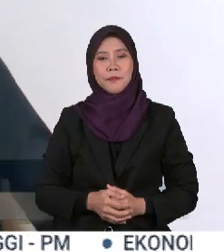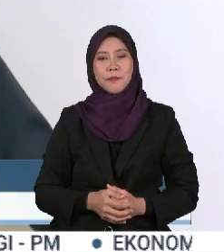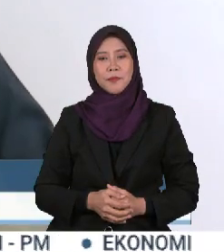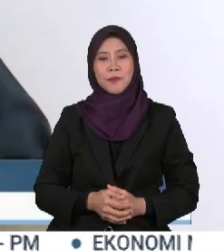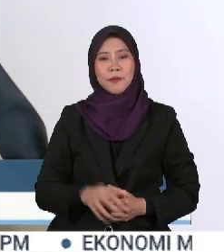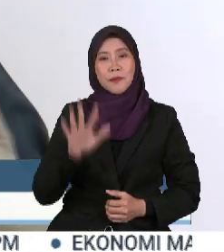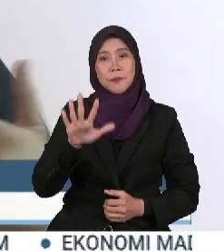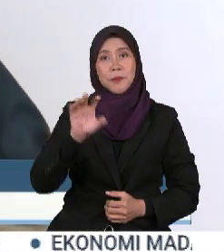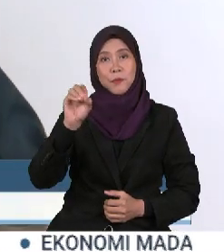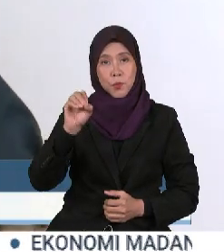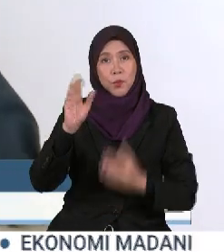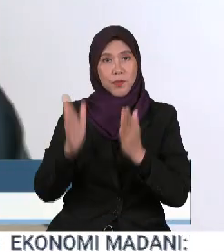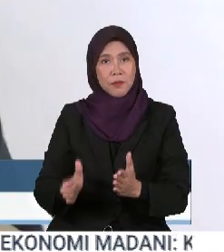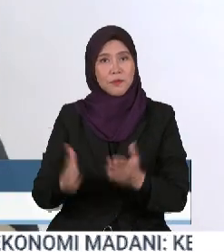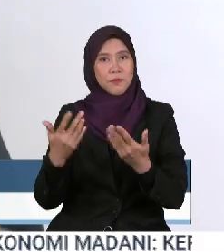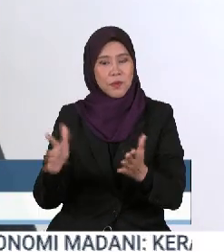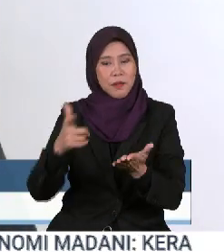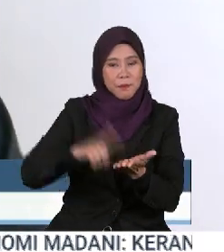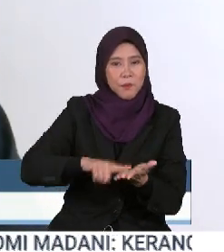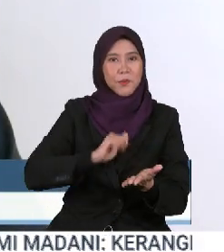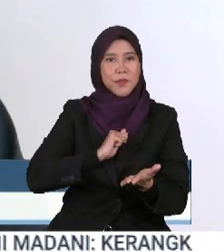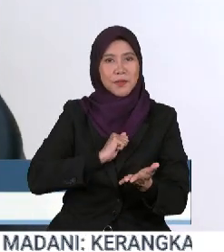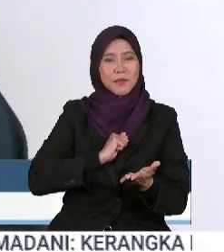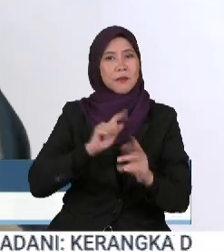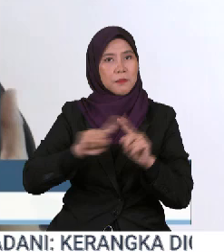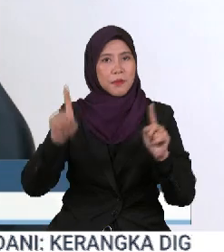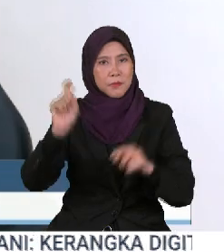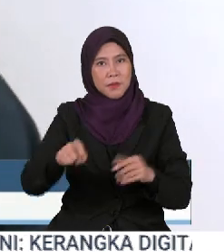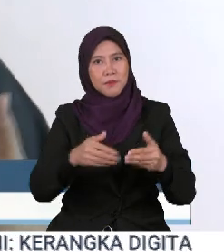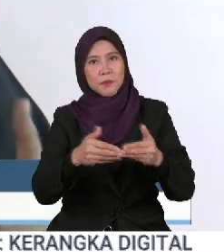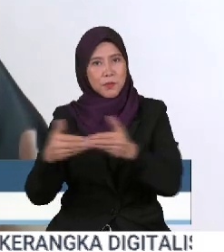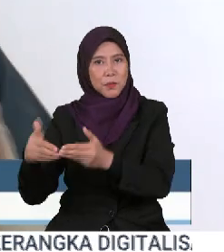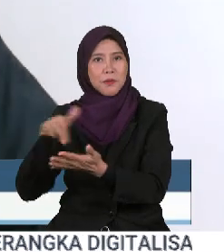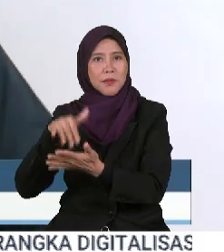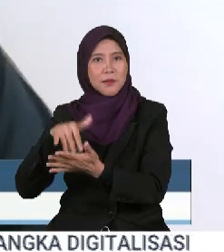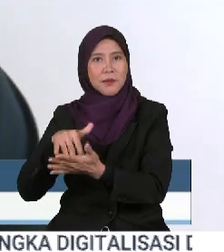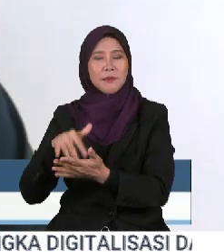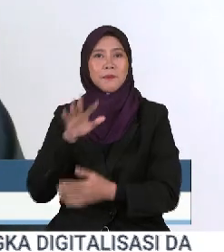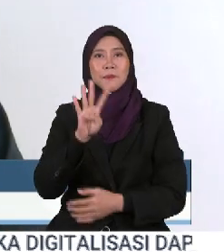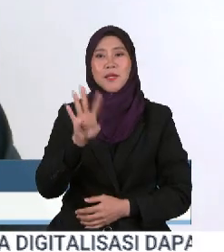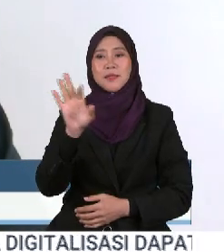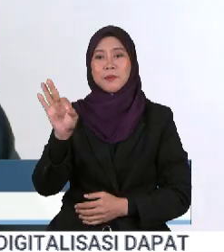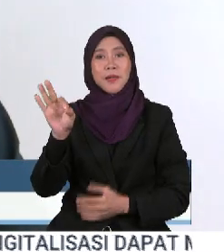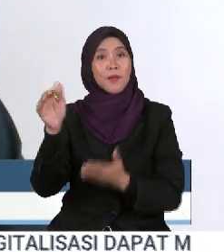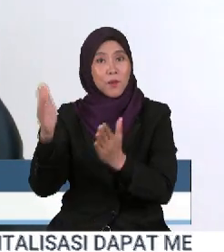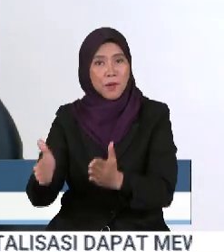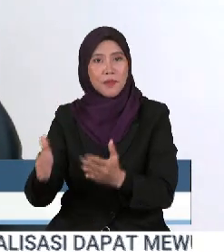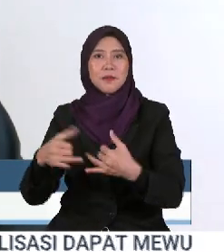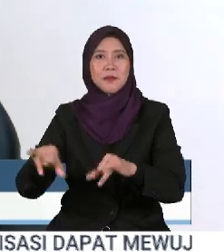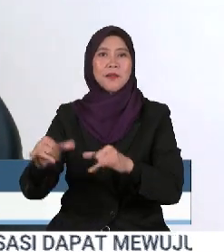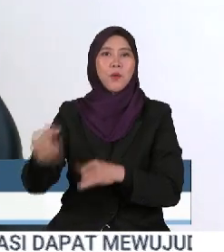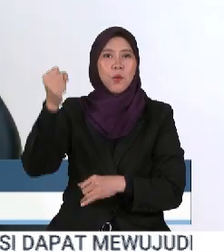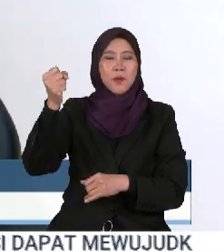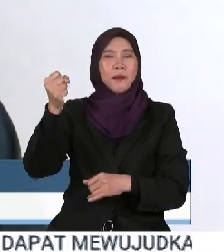Katanya 50 dari mereka yang sudah melapor diri namun perlu melanjutkan pengajian. 49 lagi masih membuat